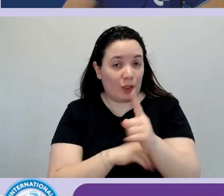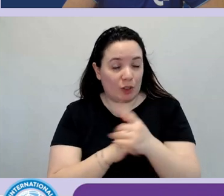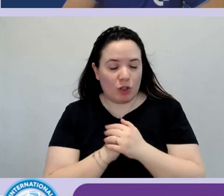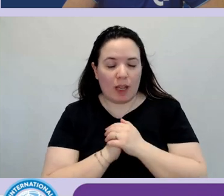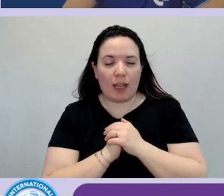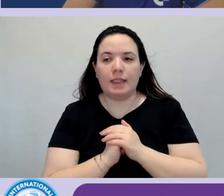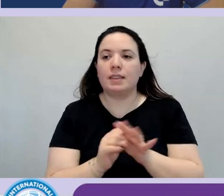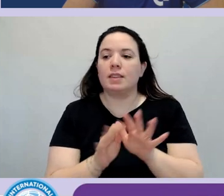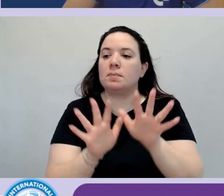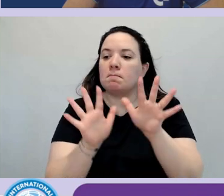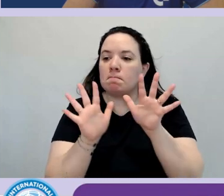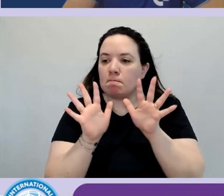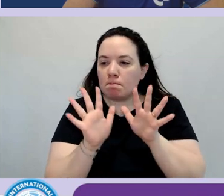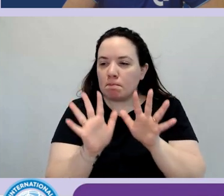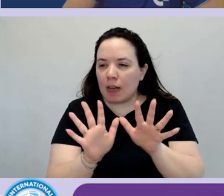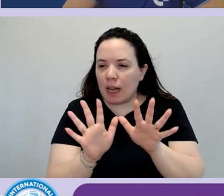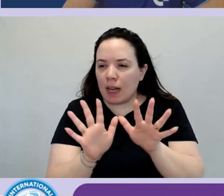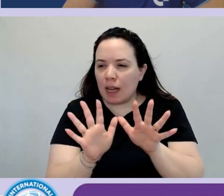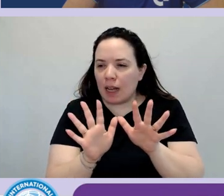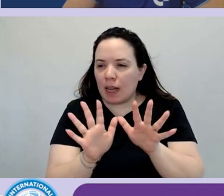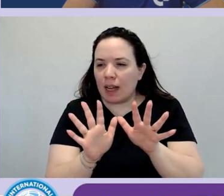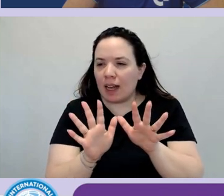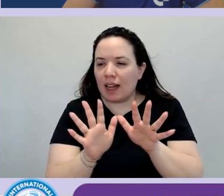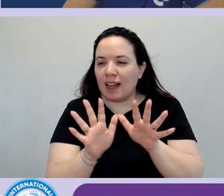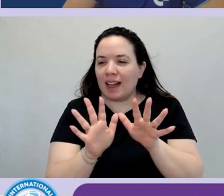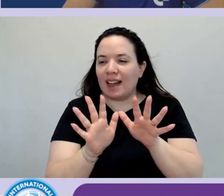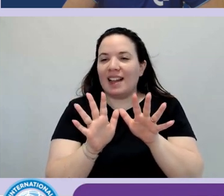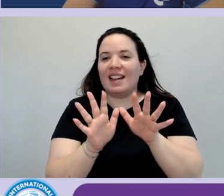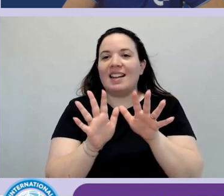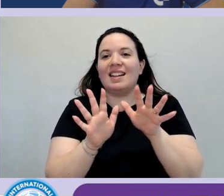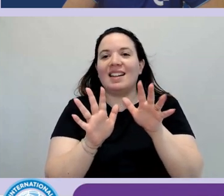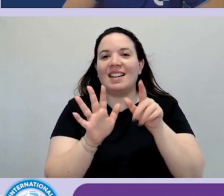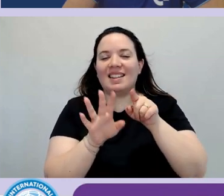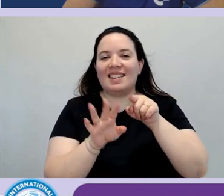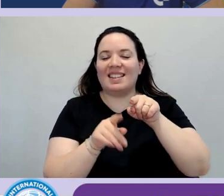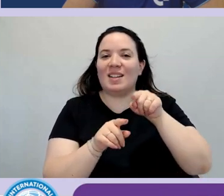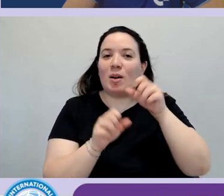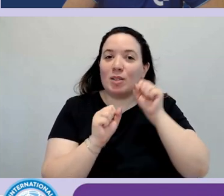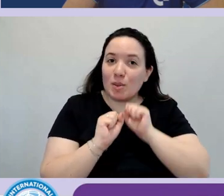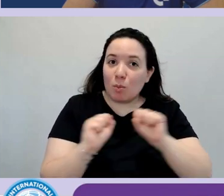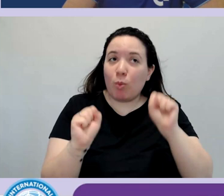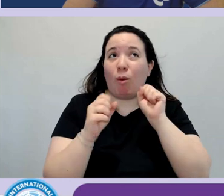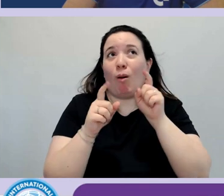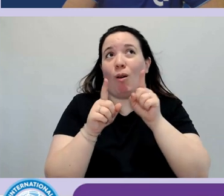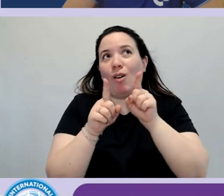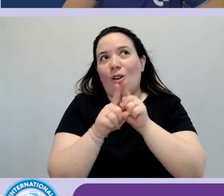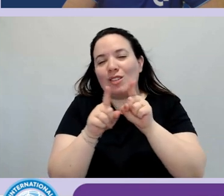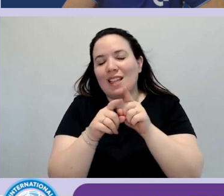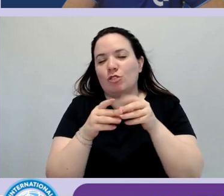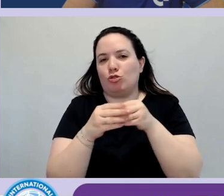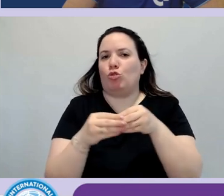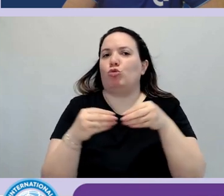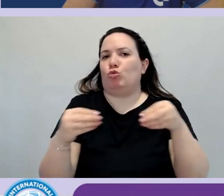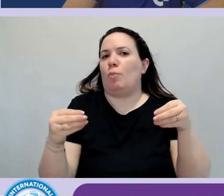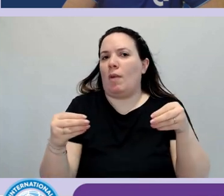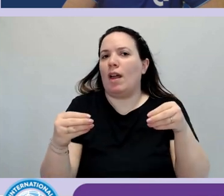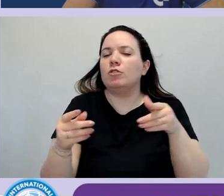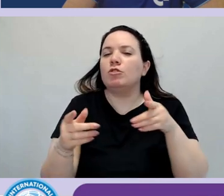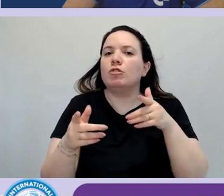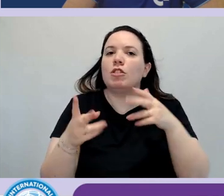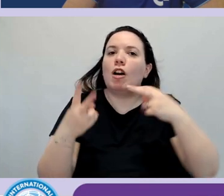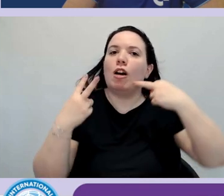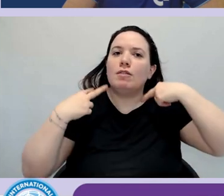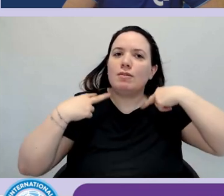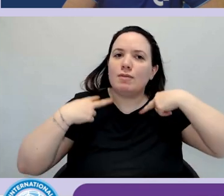Ma detto questo possono essere comunque strumenti che vanno a migliorare